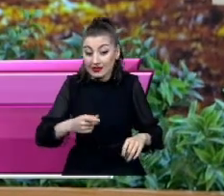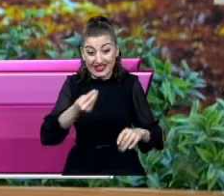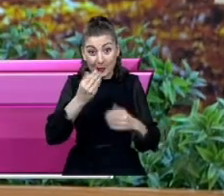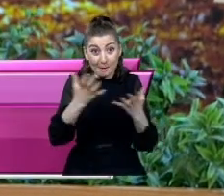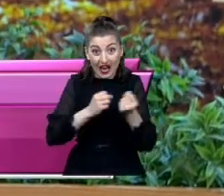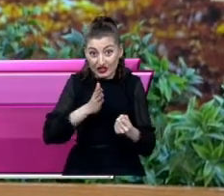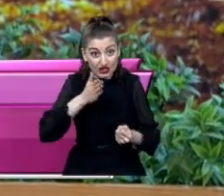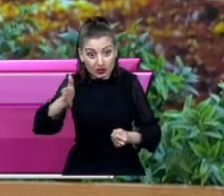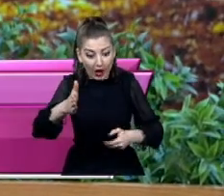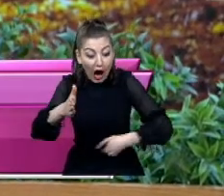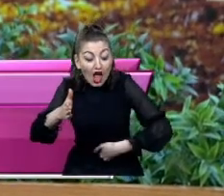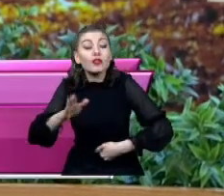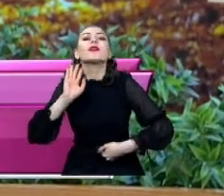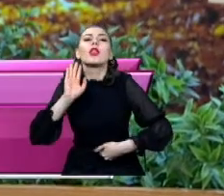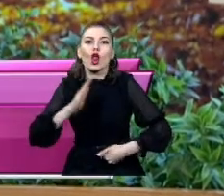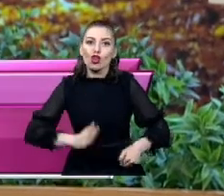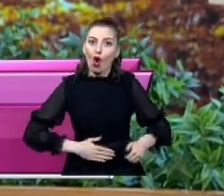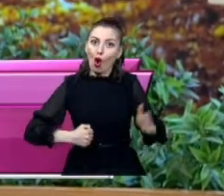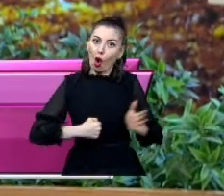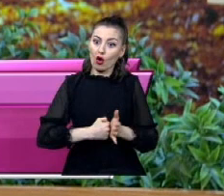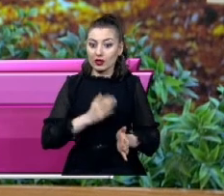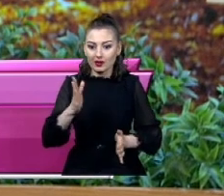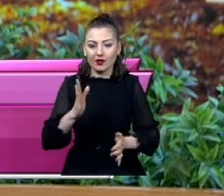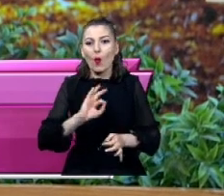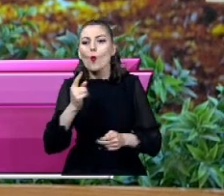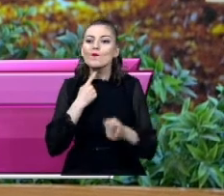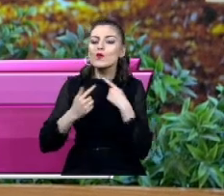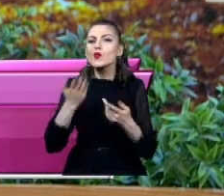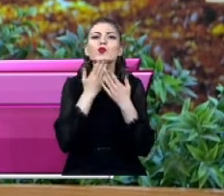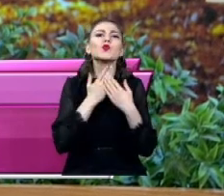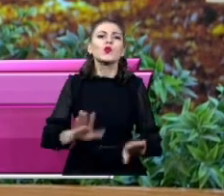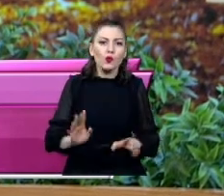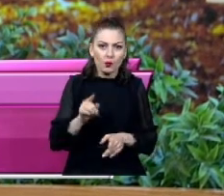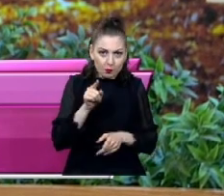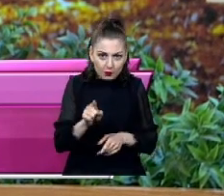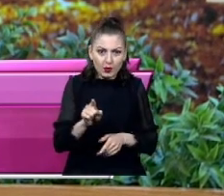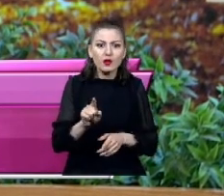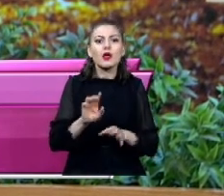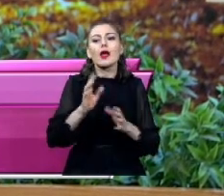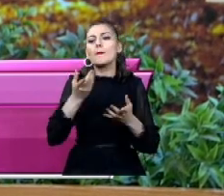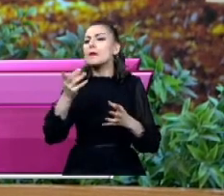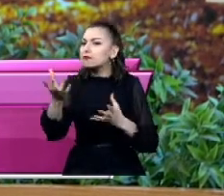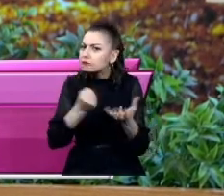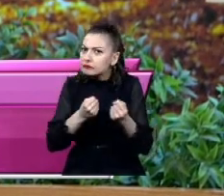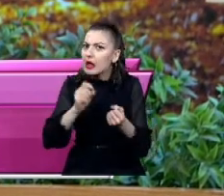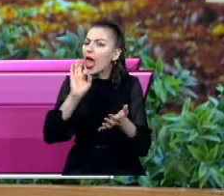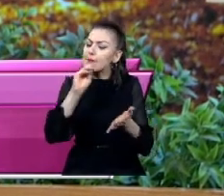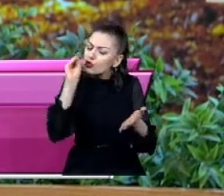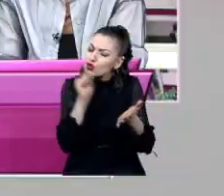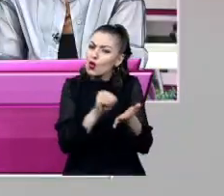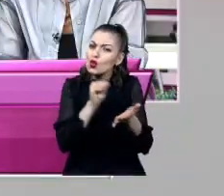olmadığımız bir zamanda yapmak, ihtiyaç hasıl oldukça sizin de dediğiniz gibi buzdolabının üzerinde bir şey bittikçe oraya not